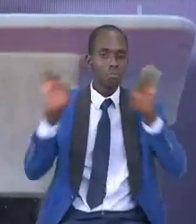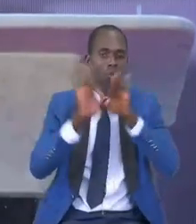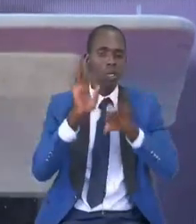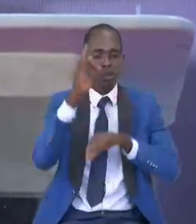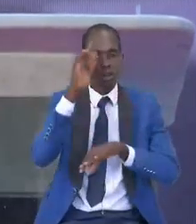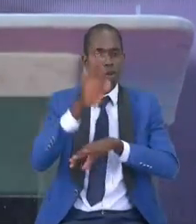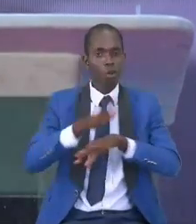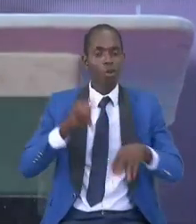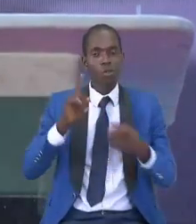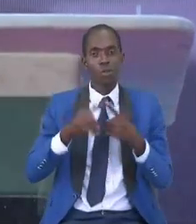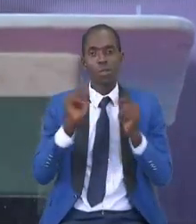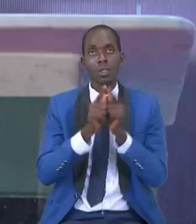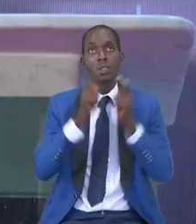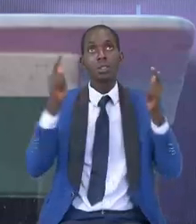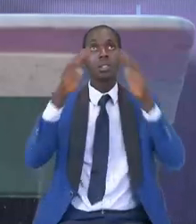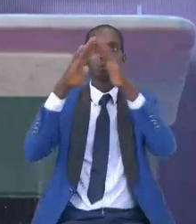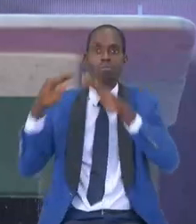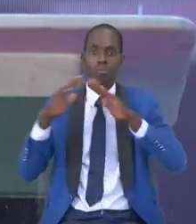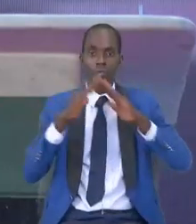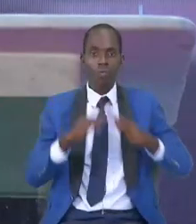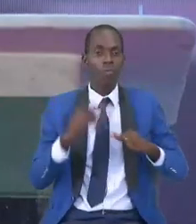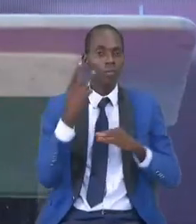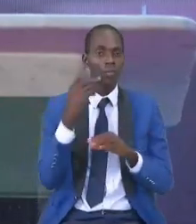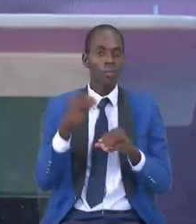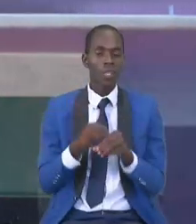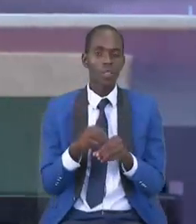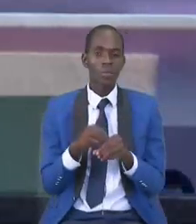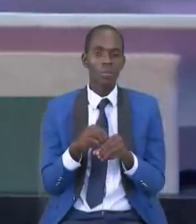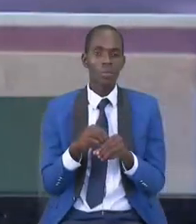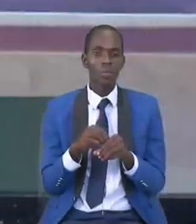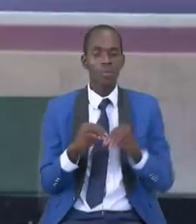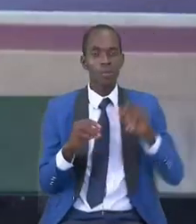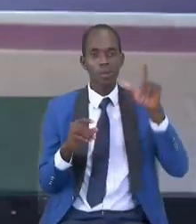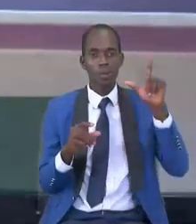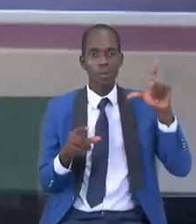impératif à la grande ville. En